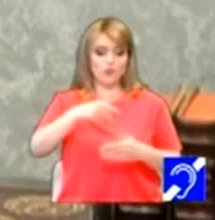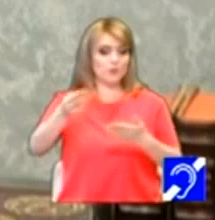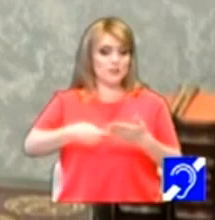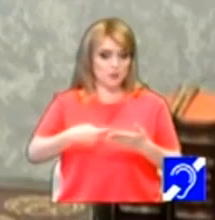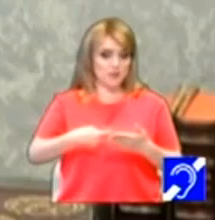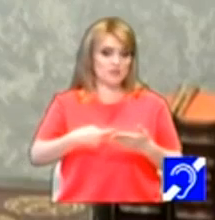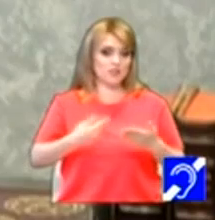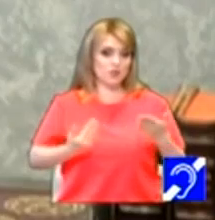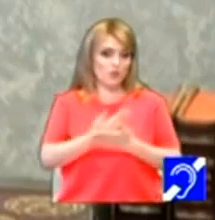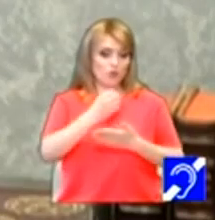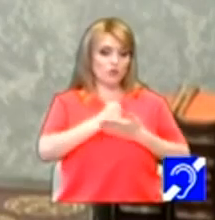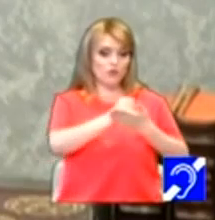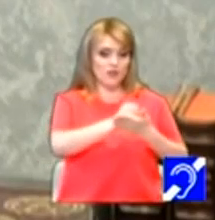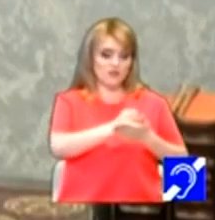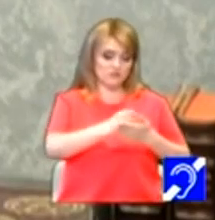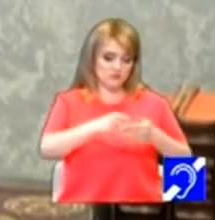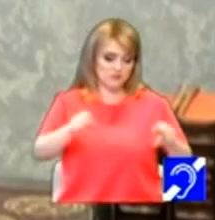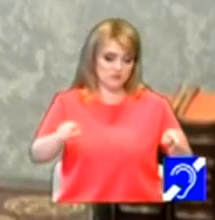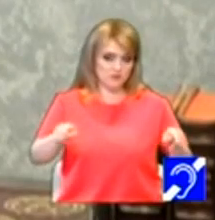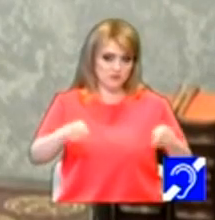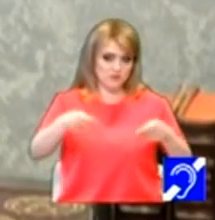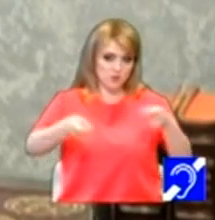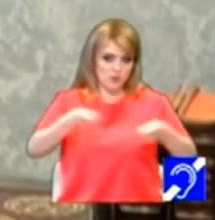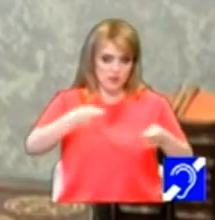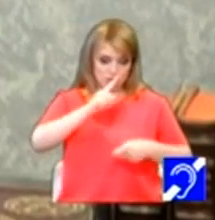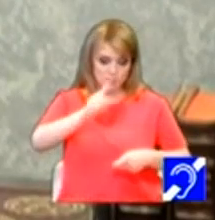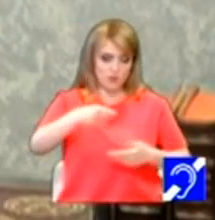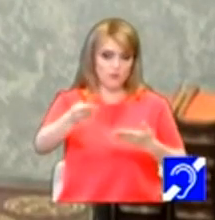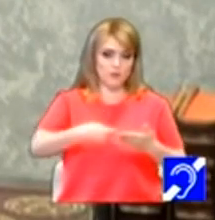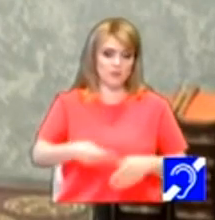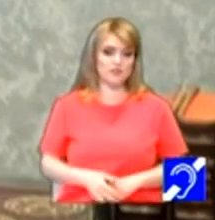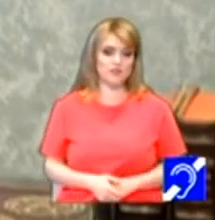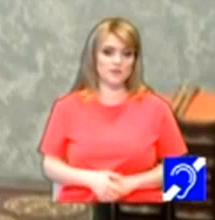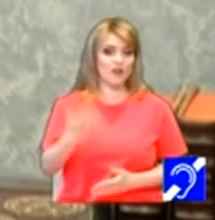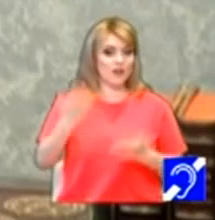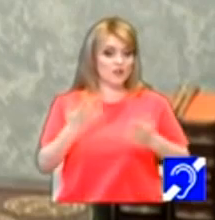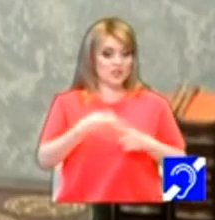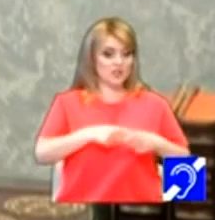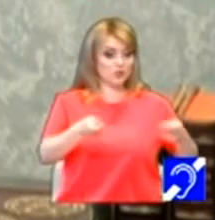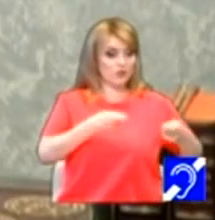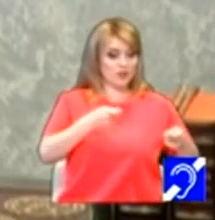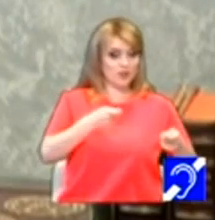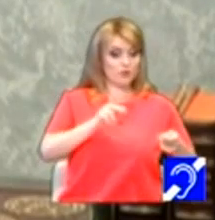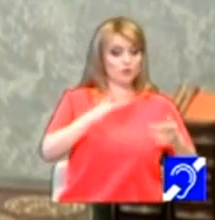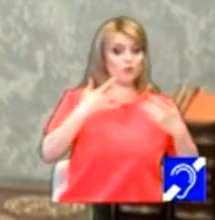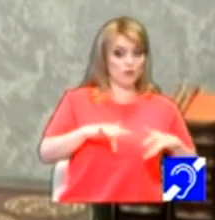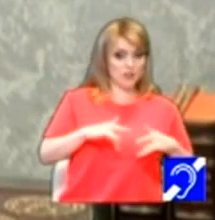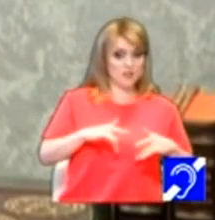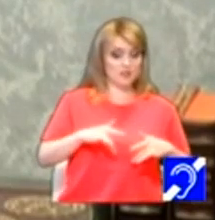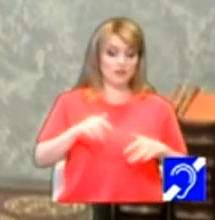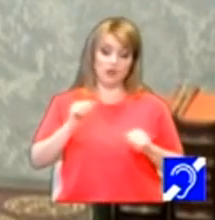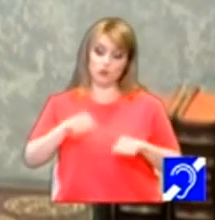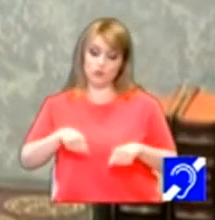Dacă acest guvern va cădea săptămâna viitoare, dacă va fi votată moțiunea de cenzură, atunci, cel mai